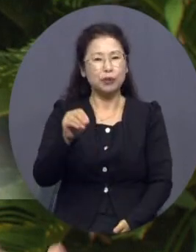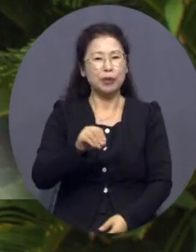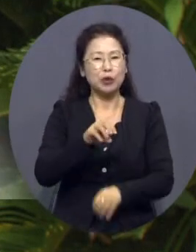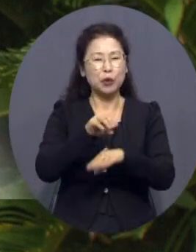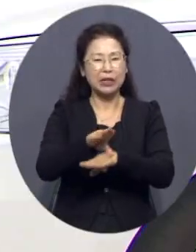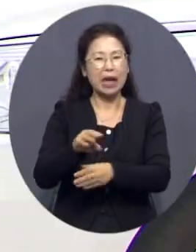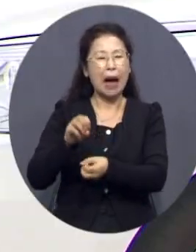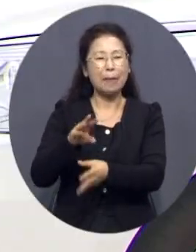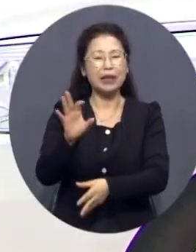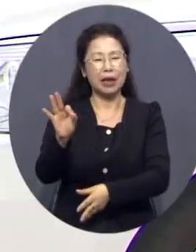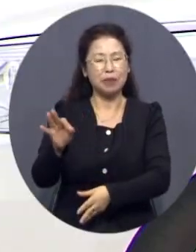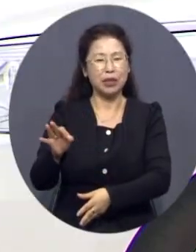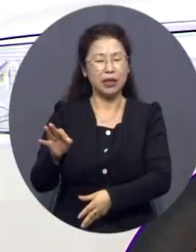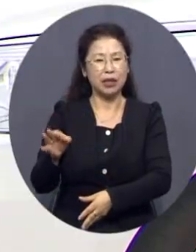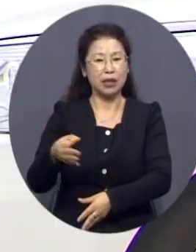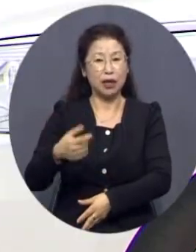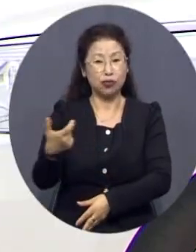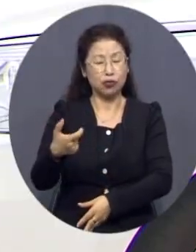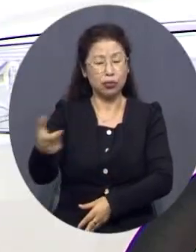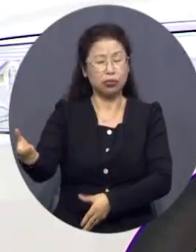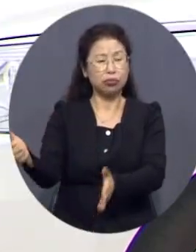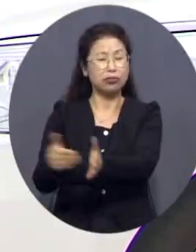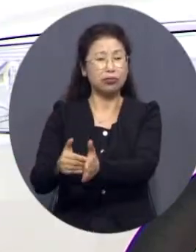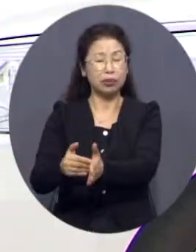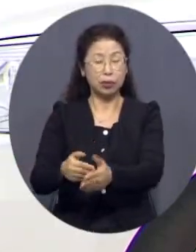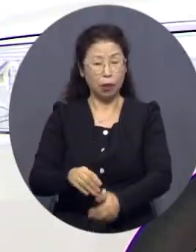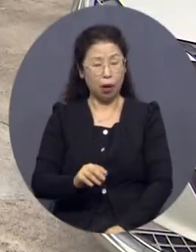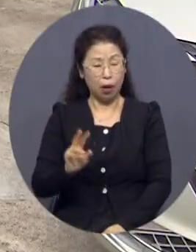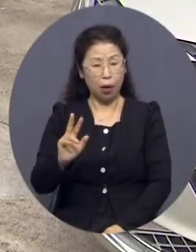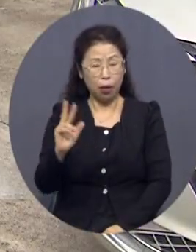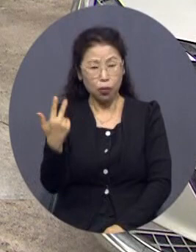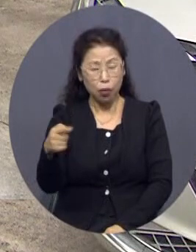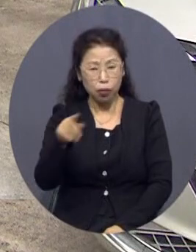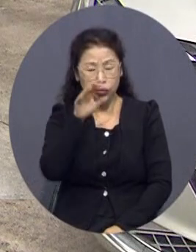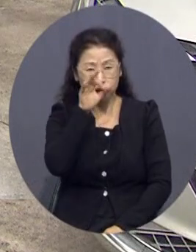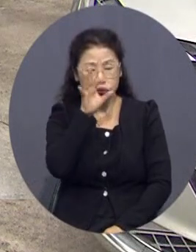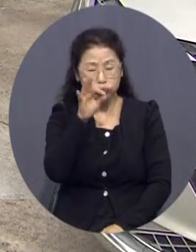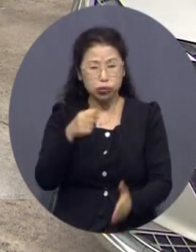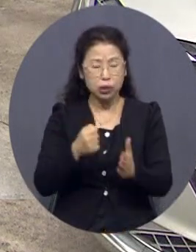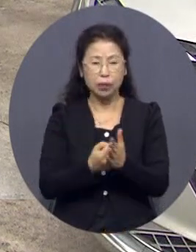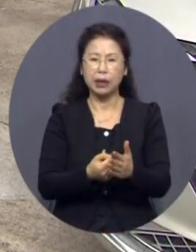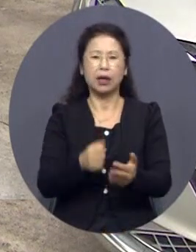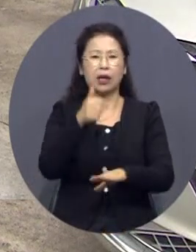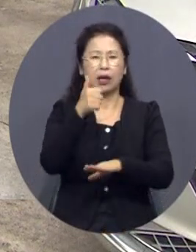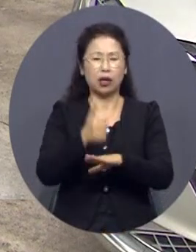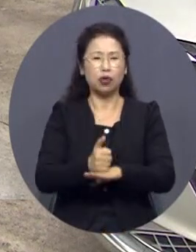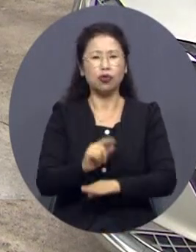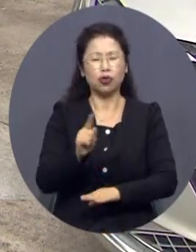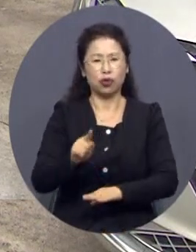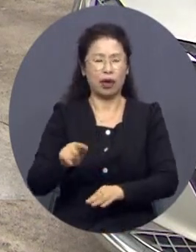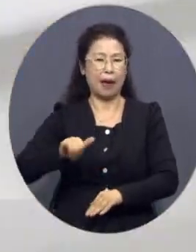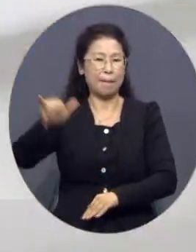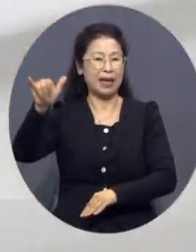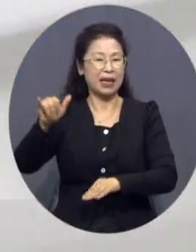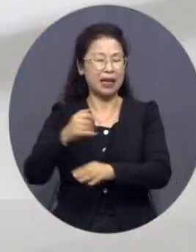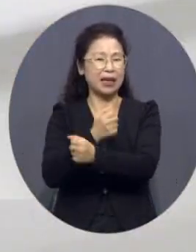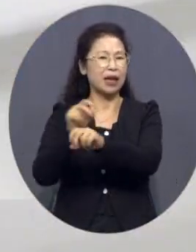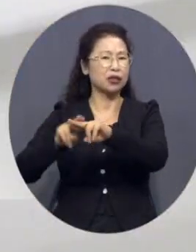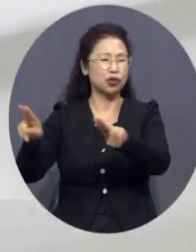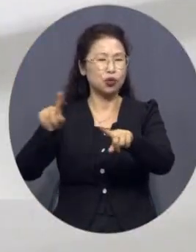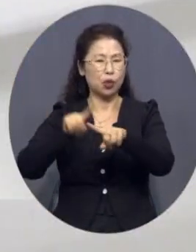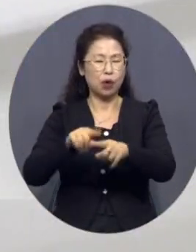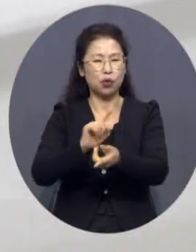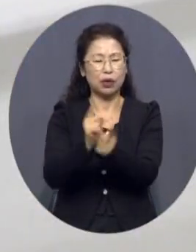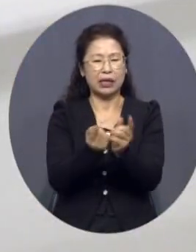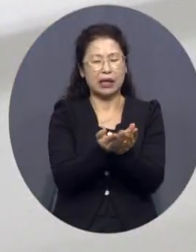냈는데 돌아가는 편은 운송이 어렵다는 말을 들었습니다. 결국 이 씨는 비행기 표를 취소하고 여객선 표를 구해